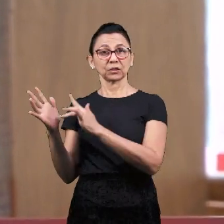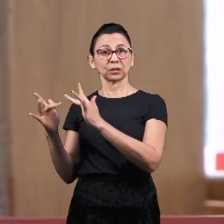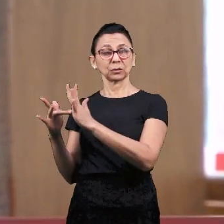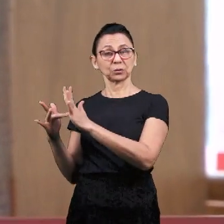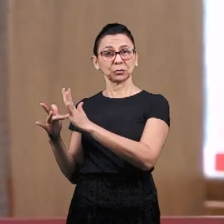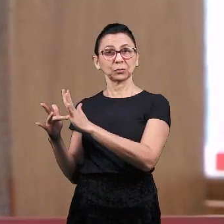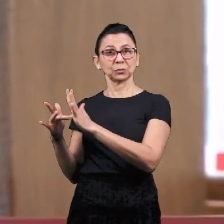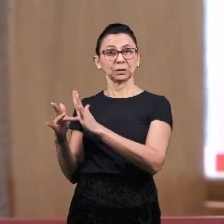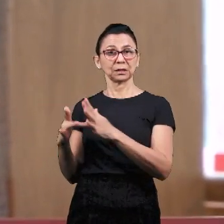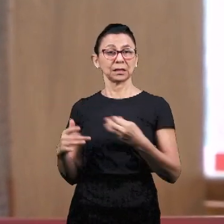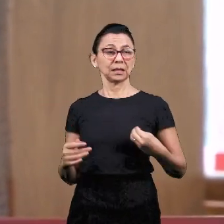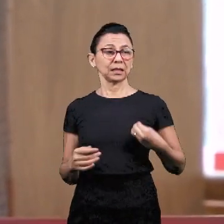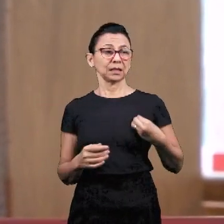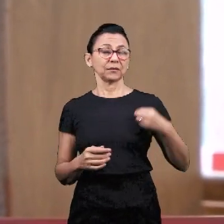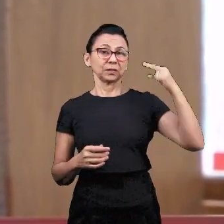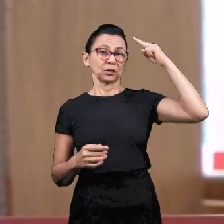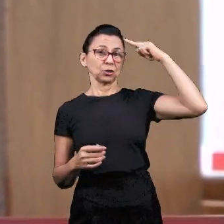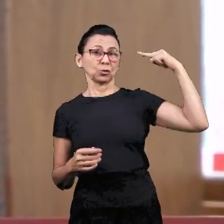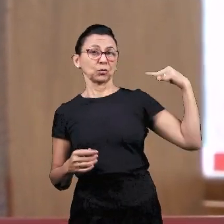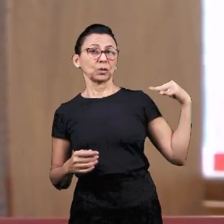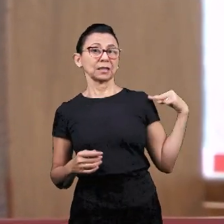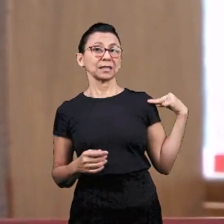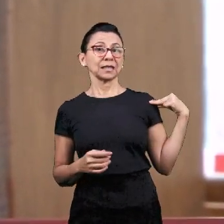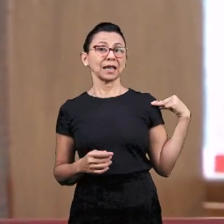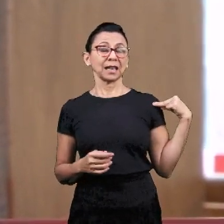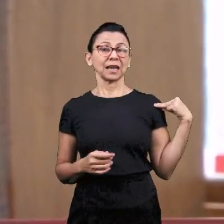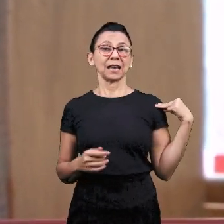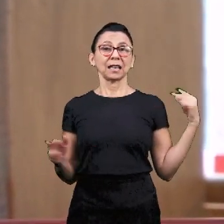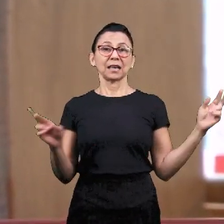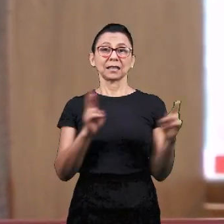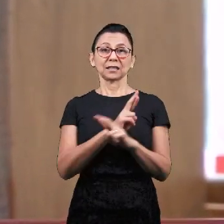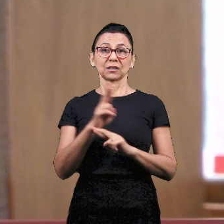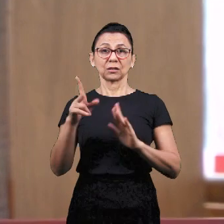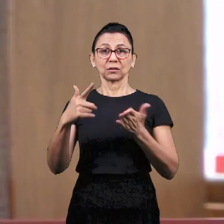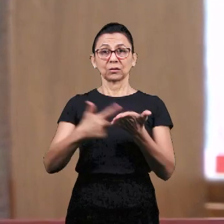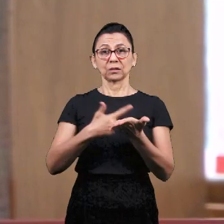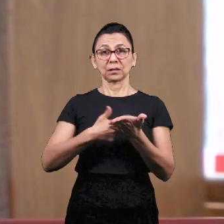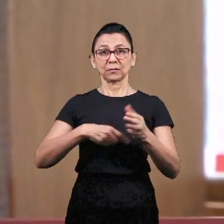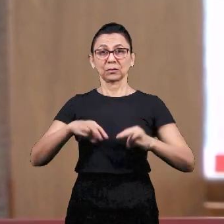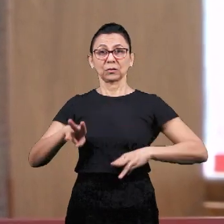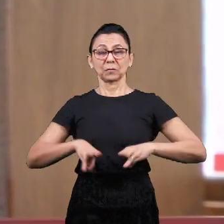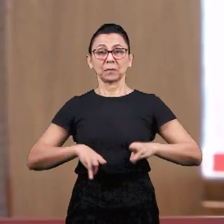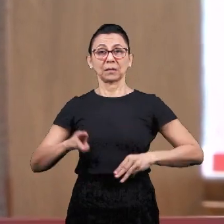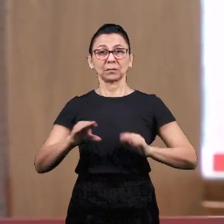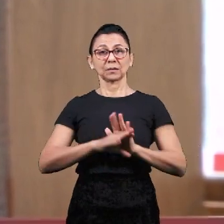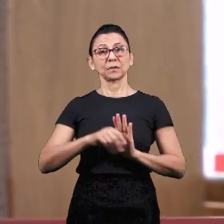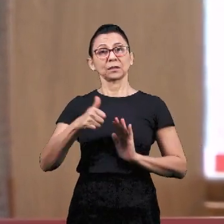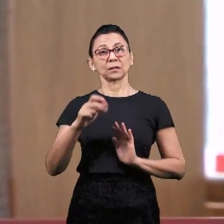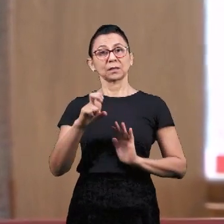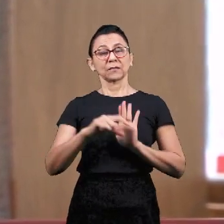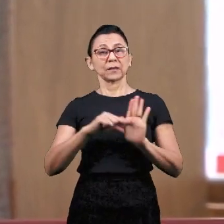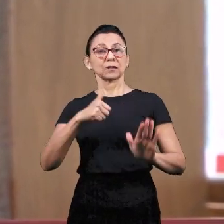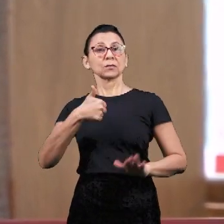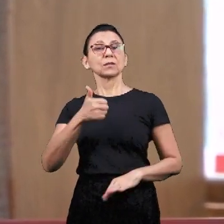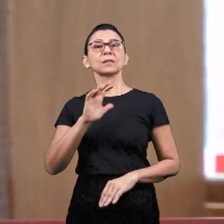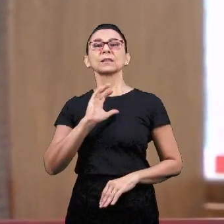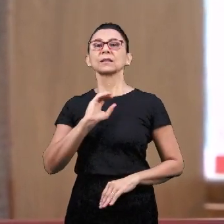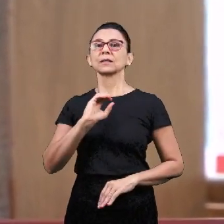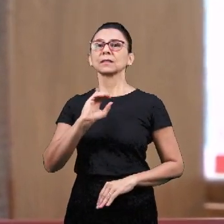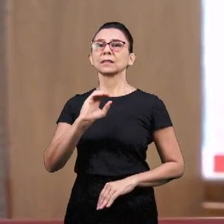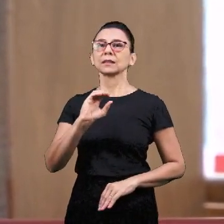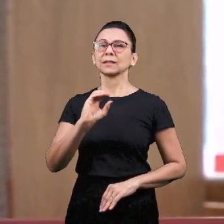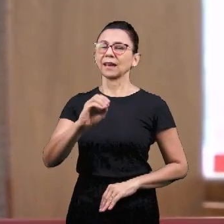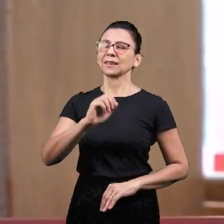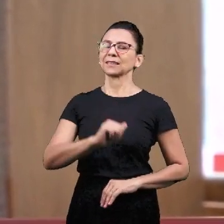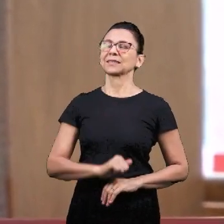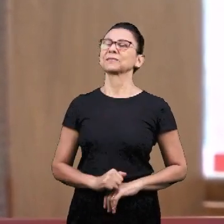Joseph, nous retrouvons en Marc 15, verset 10, très, très intéressant sa citation, parce que Jésus savait que par